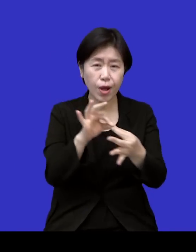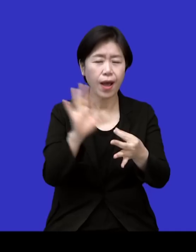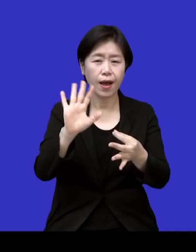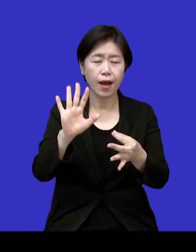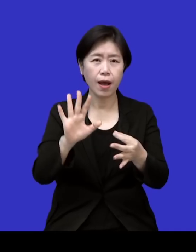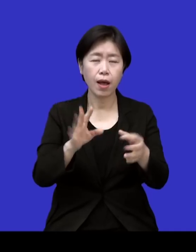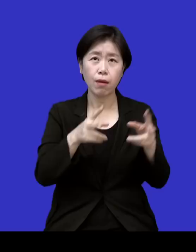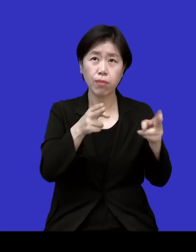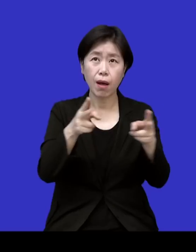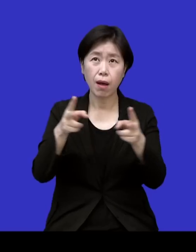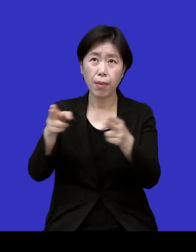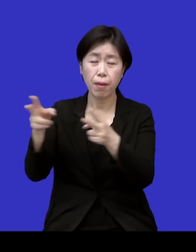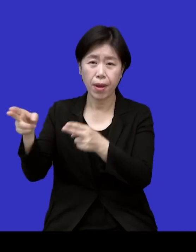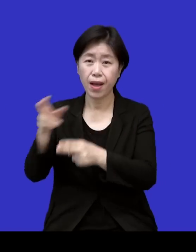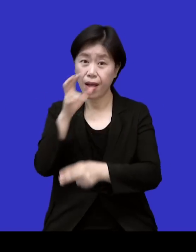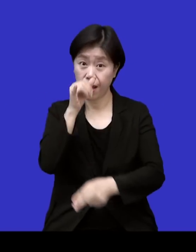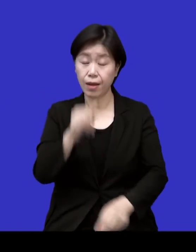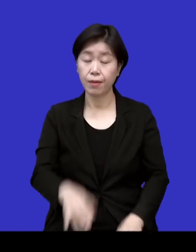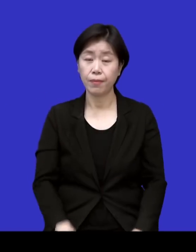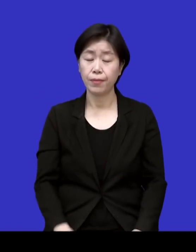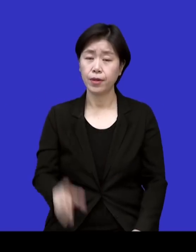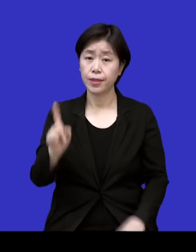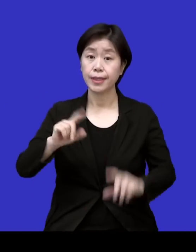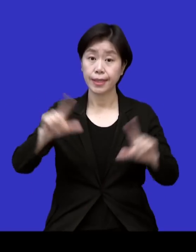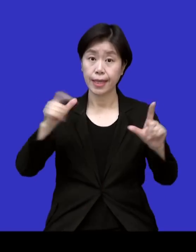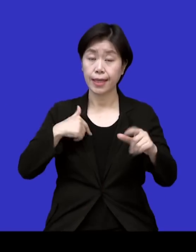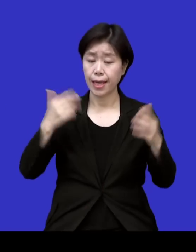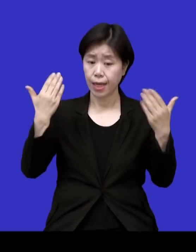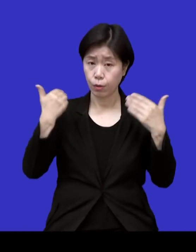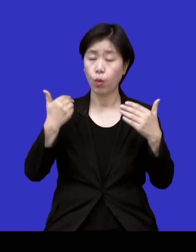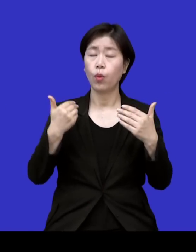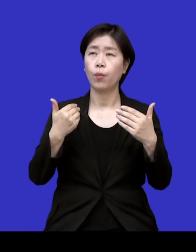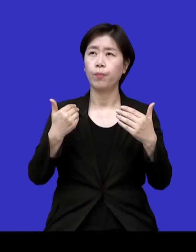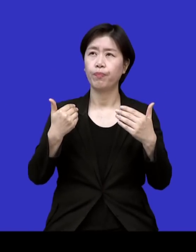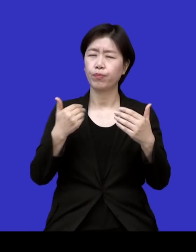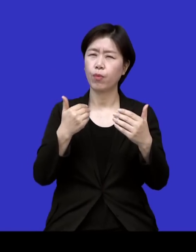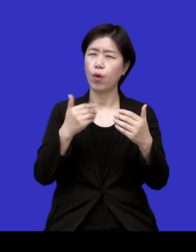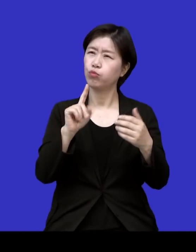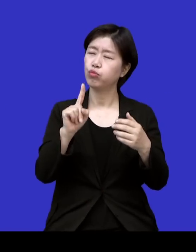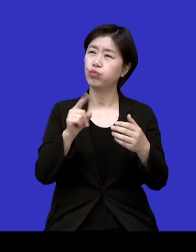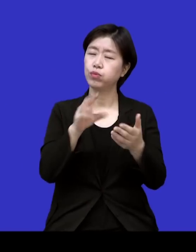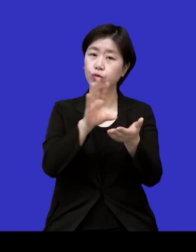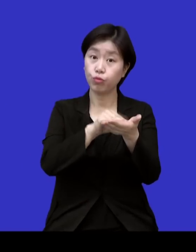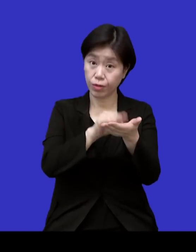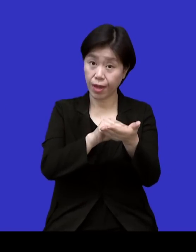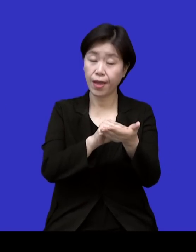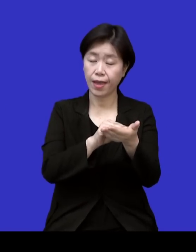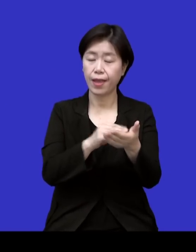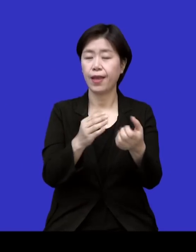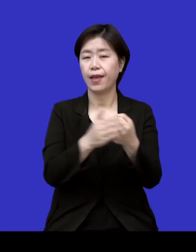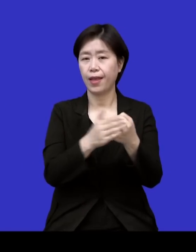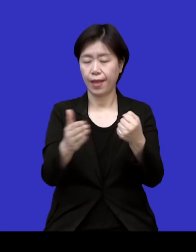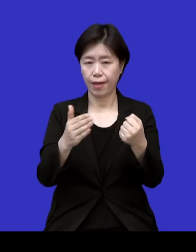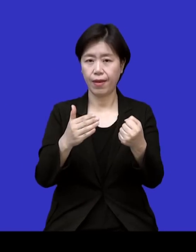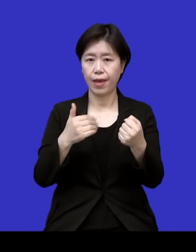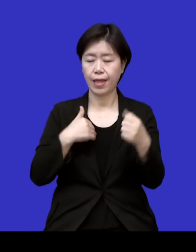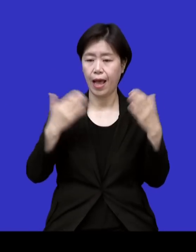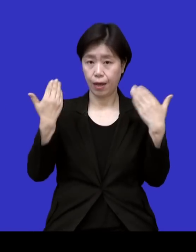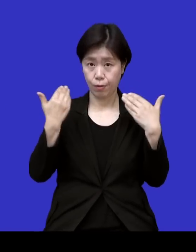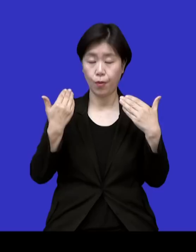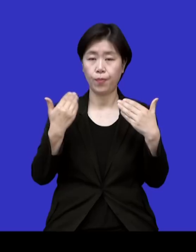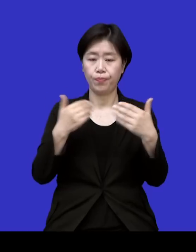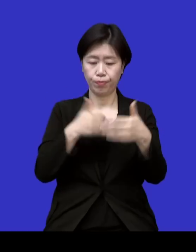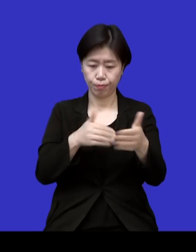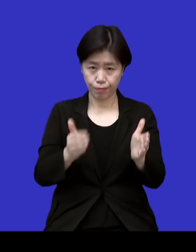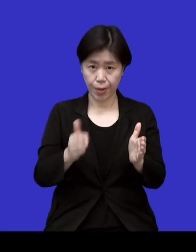이제 그때 그 학교 숙제가 있어가지고 같은 반 어떤 남자애랑 그 뒷동산에